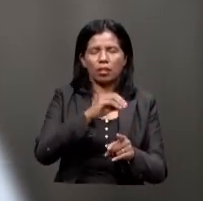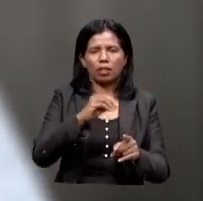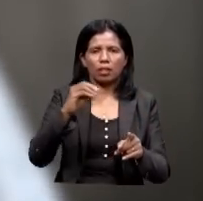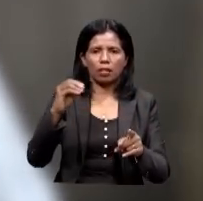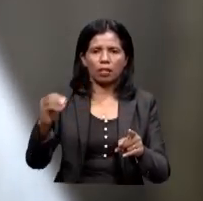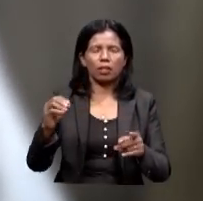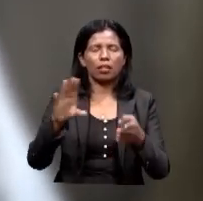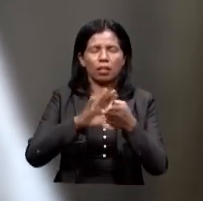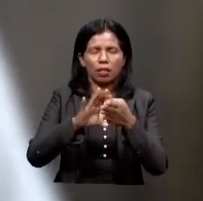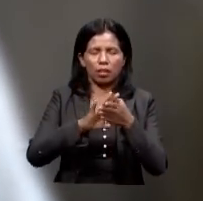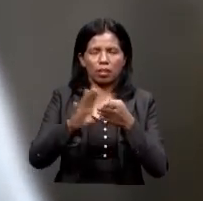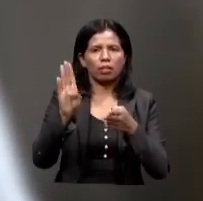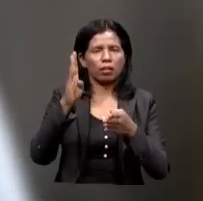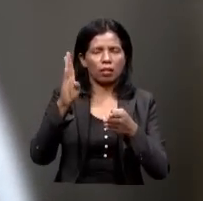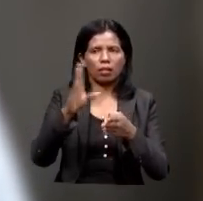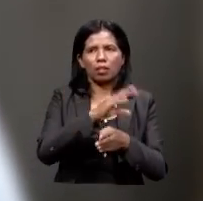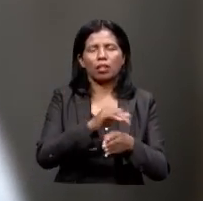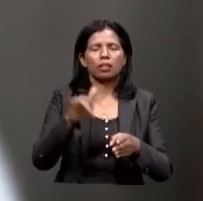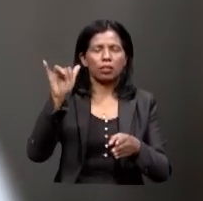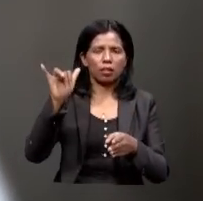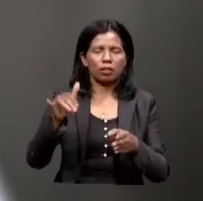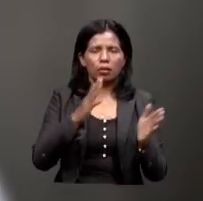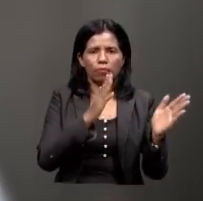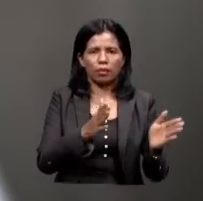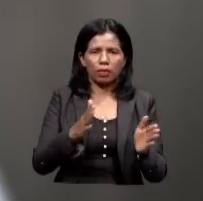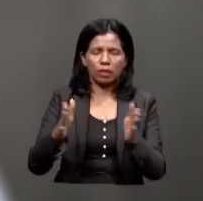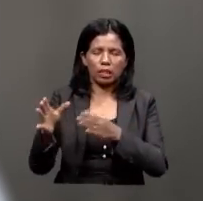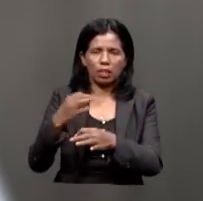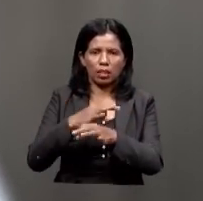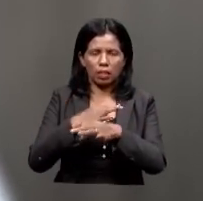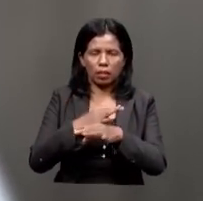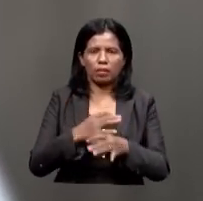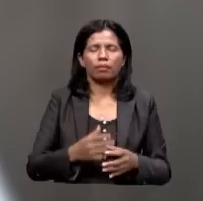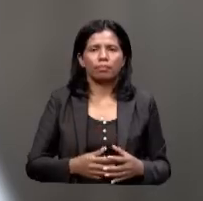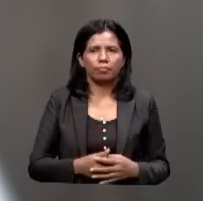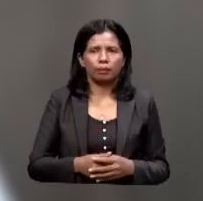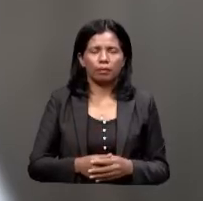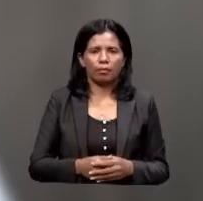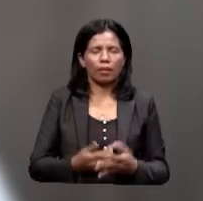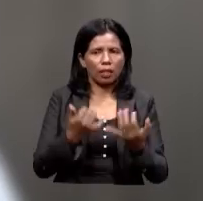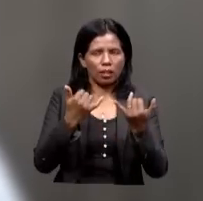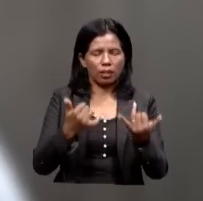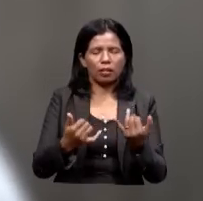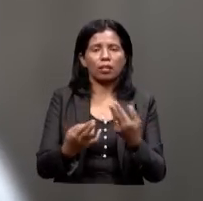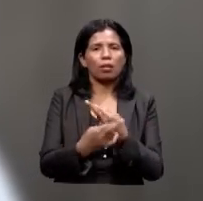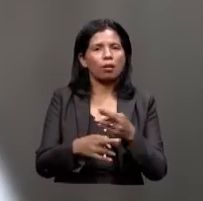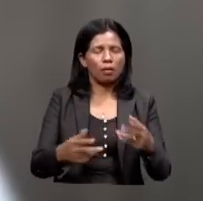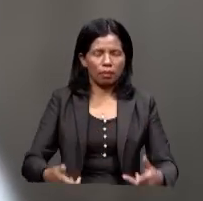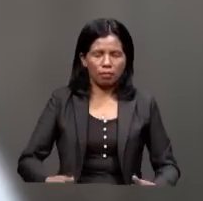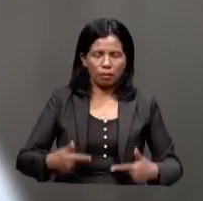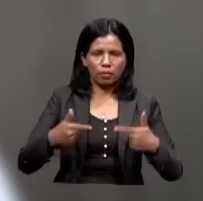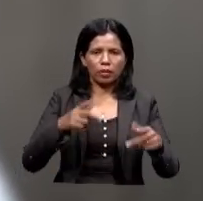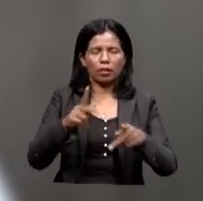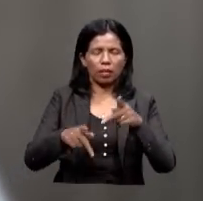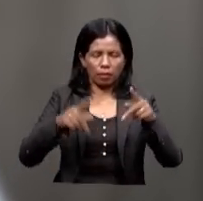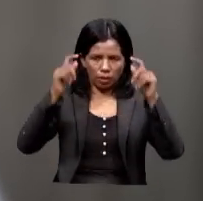iha kartau elektoral nebese iha prosesu hadian nye larang. Idene mak realidade moris populasau ia